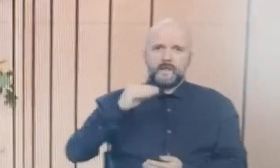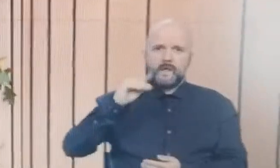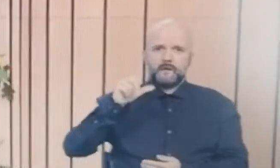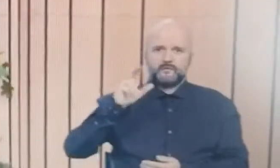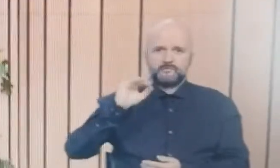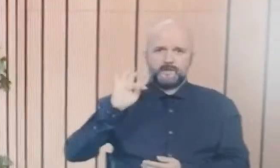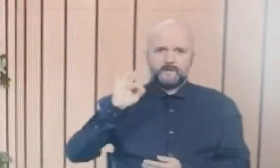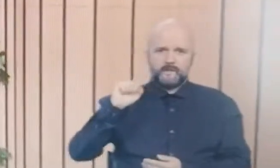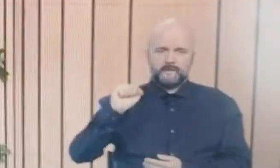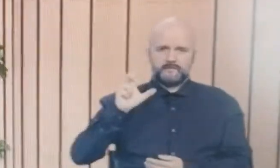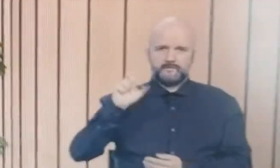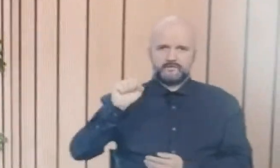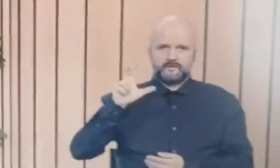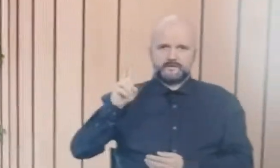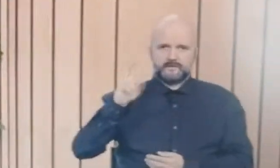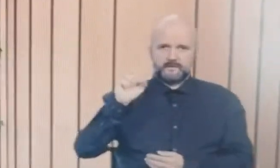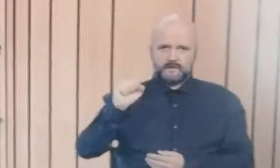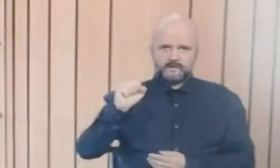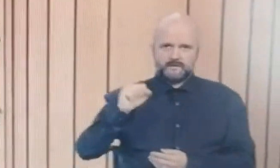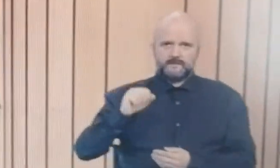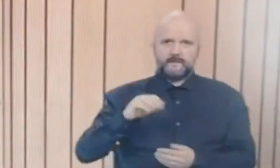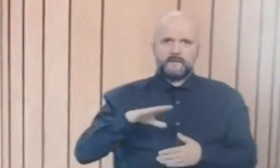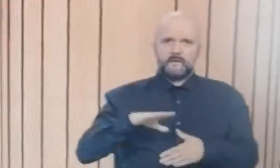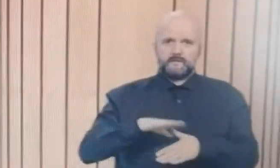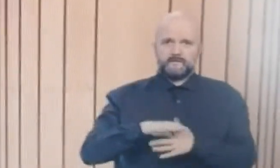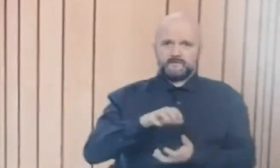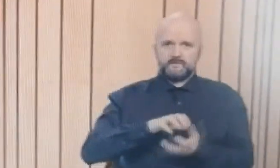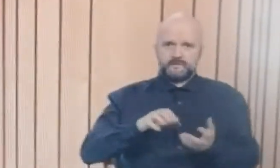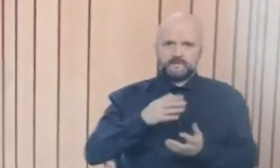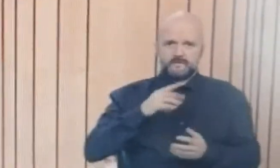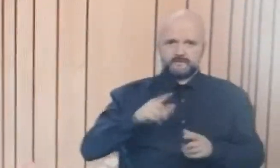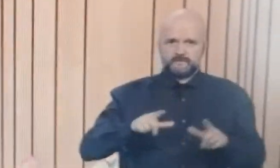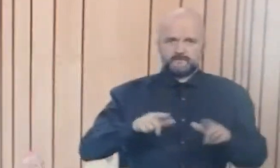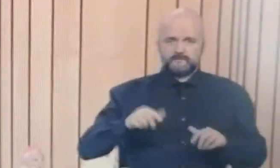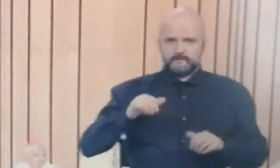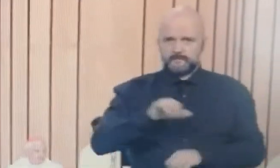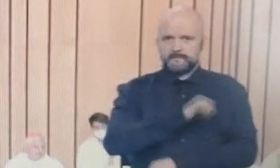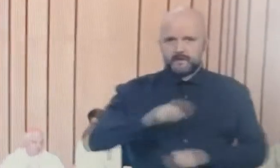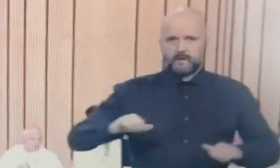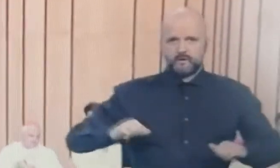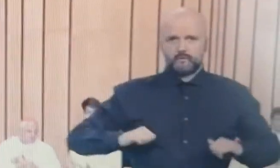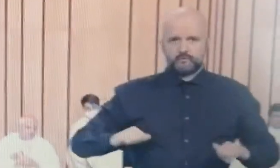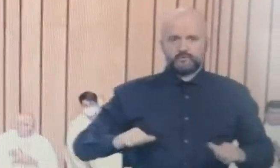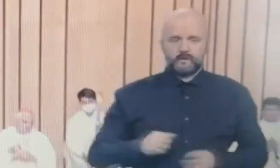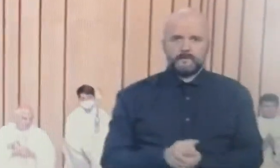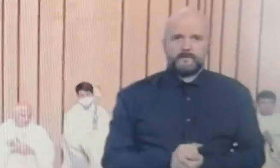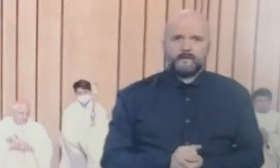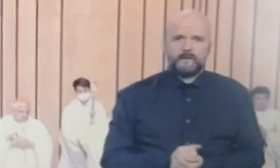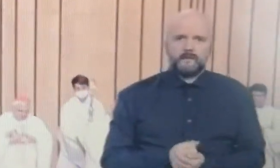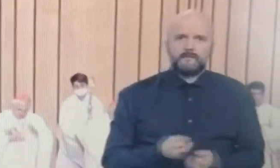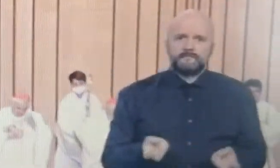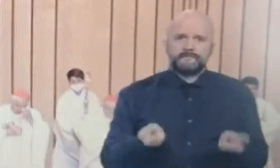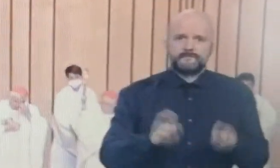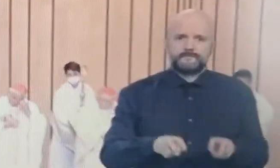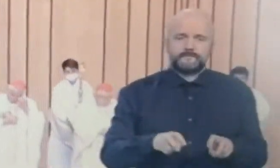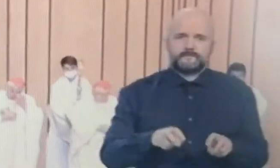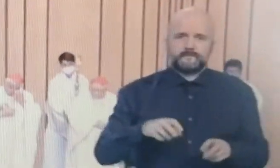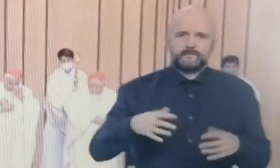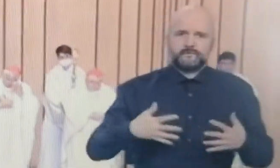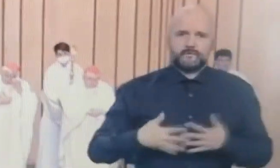Elżbieta Czacka w świecie Róża, fundatorka zgromadzenia Sióstr